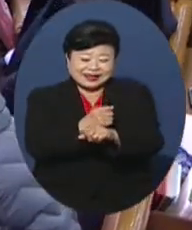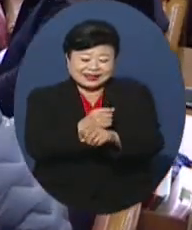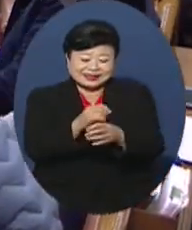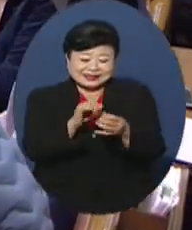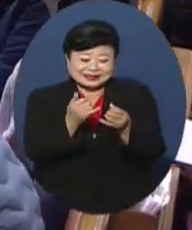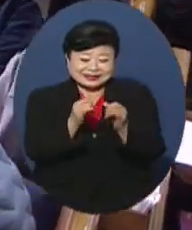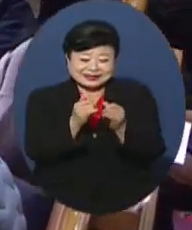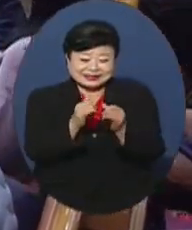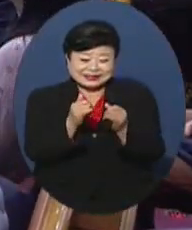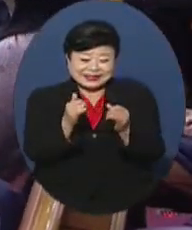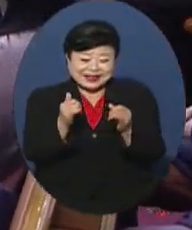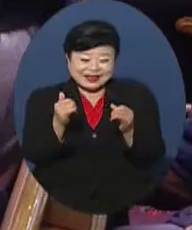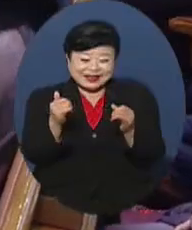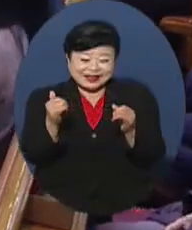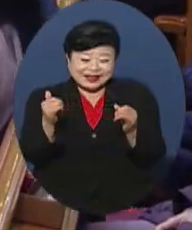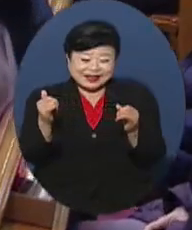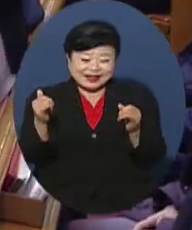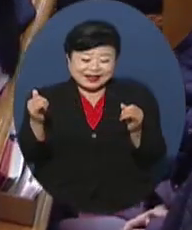사랑하는